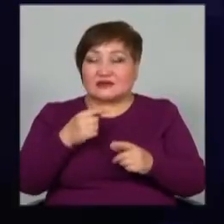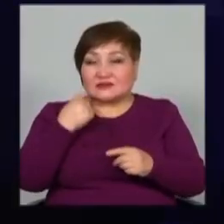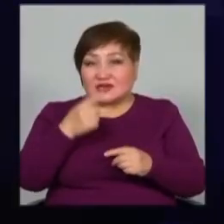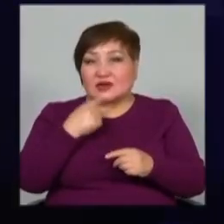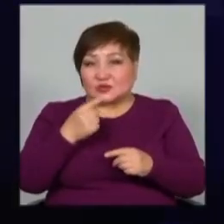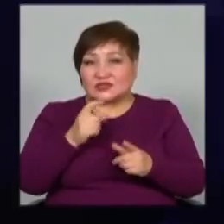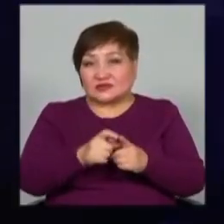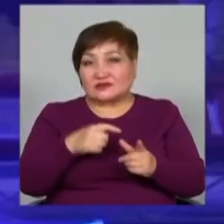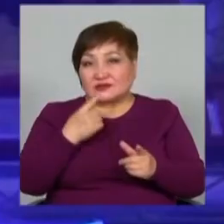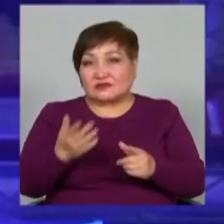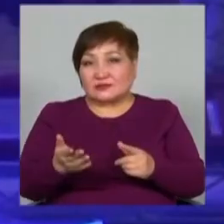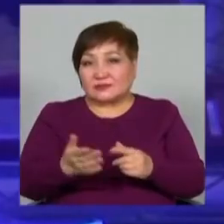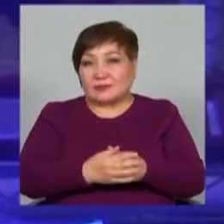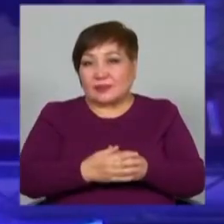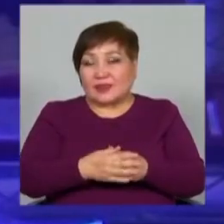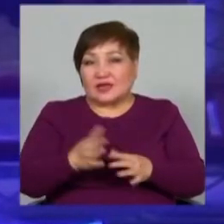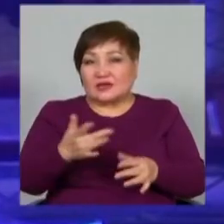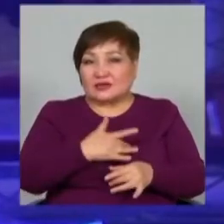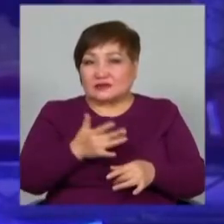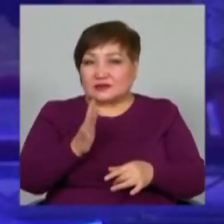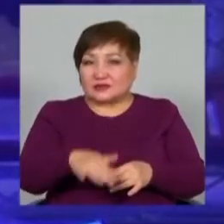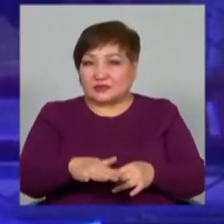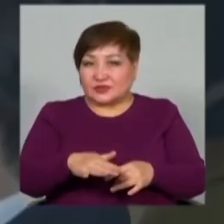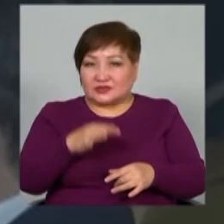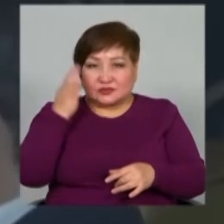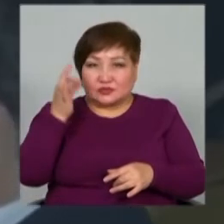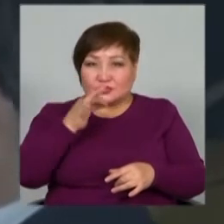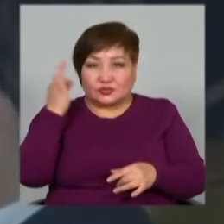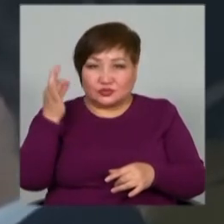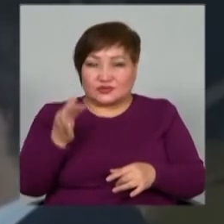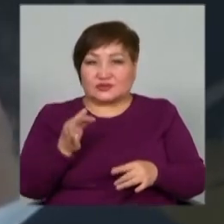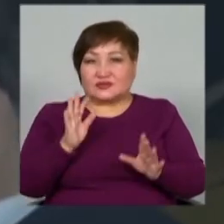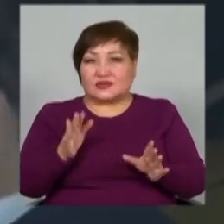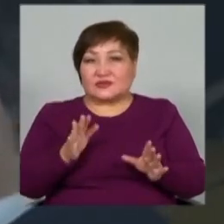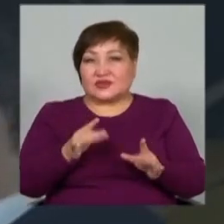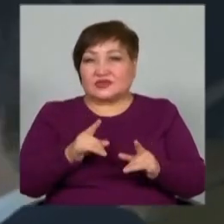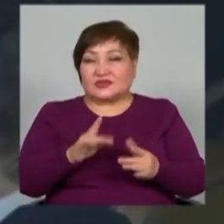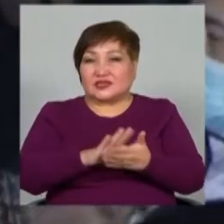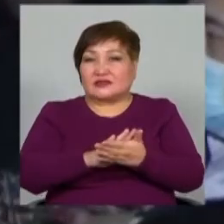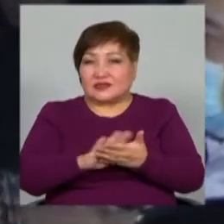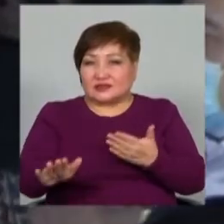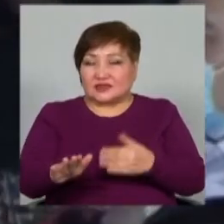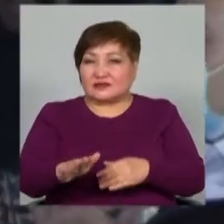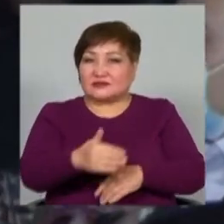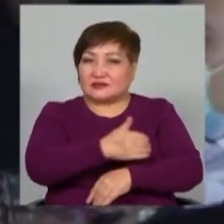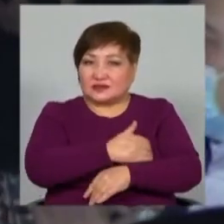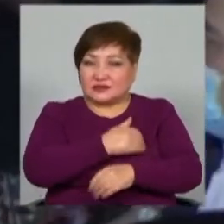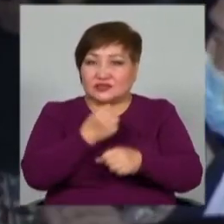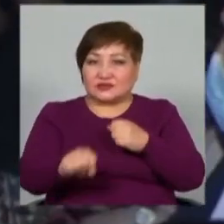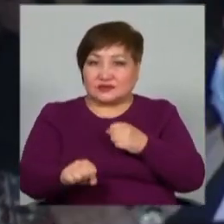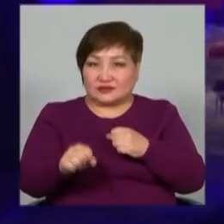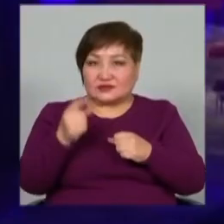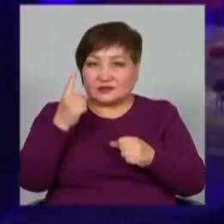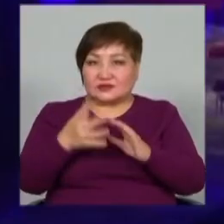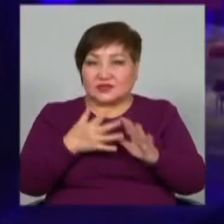Драмалық қойылым қатыгездік пен қулық, сатқындықты таза ой, ізгі ниет қана жеңетінін дәлелдеумен түйінделеді. Ештеңе мәңгі емес